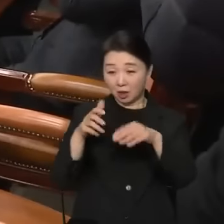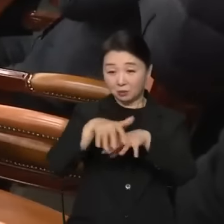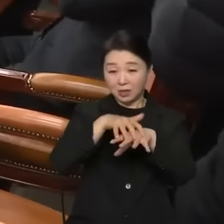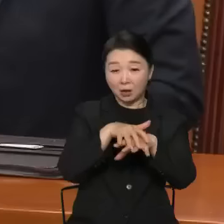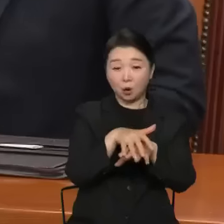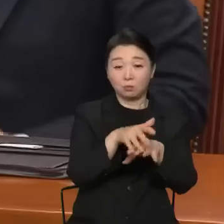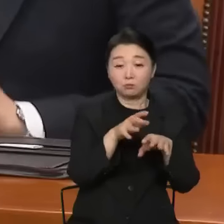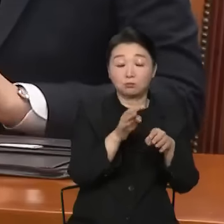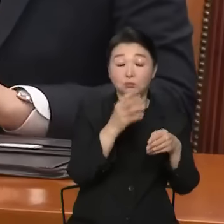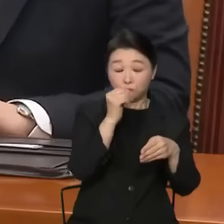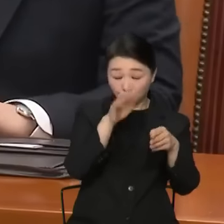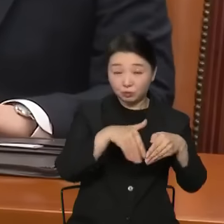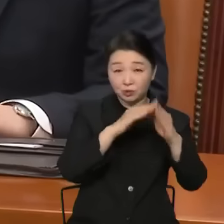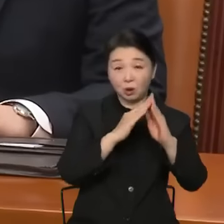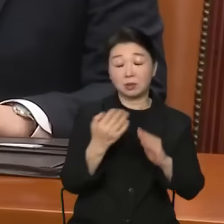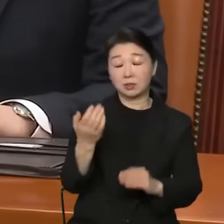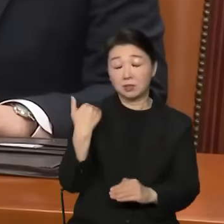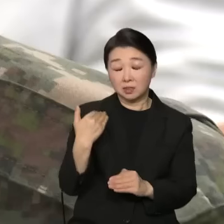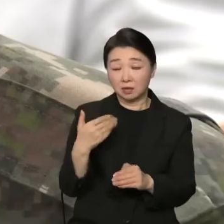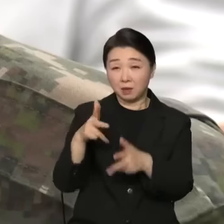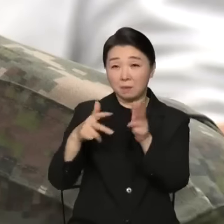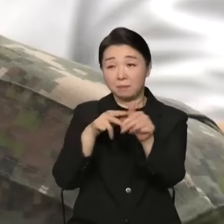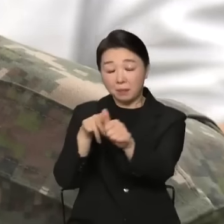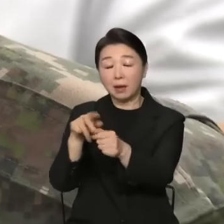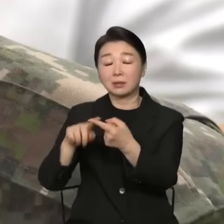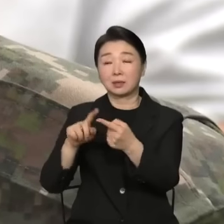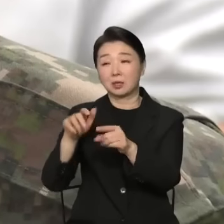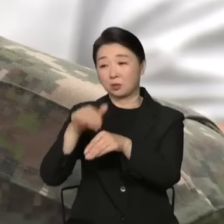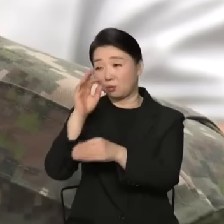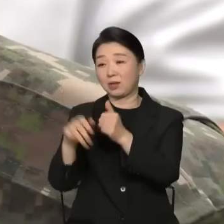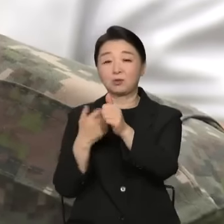방사 원들이 관에 들어갔다고습니다